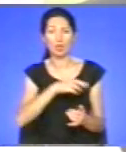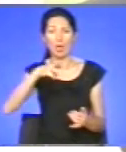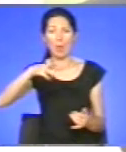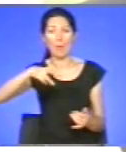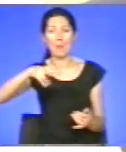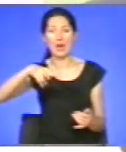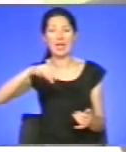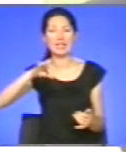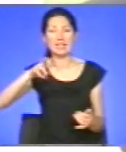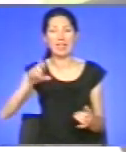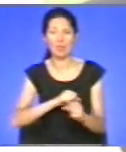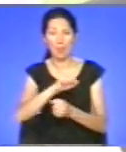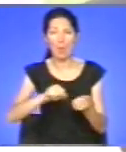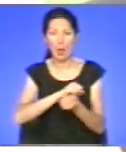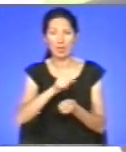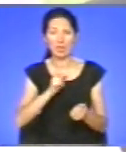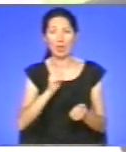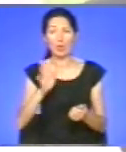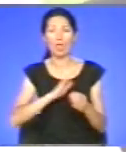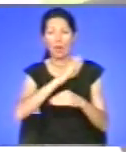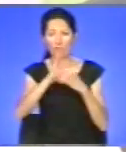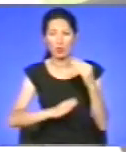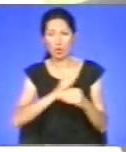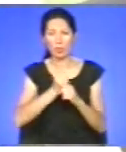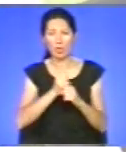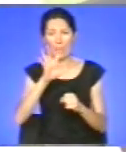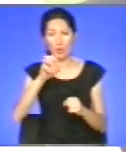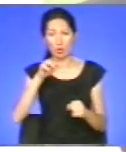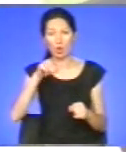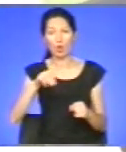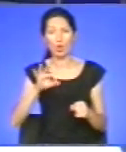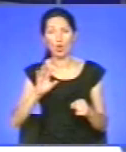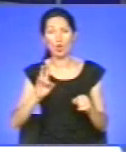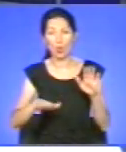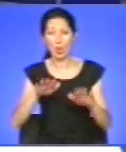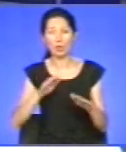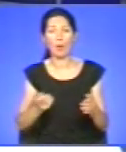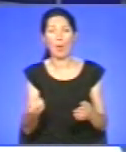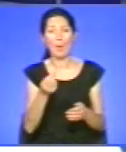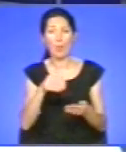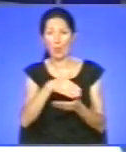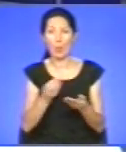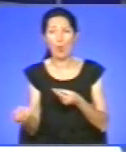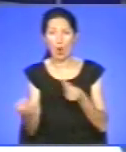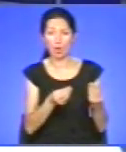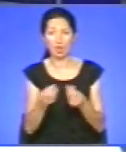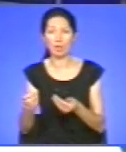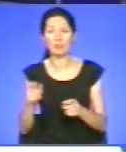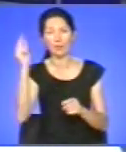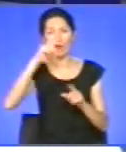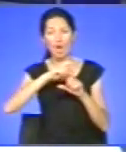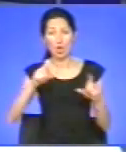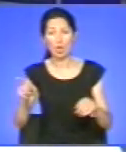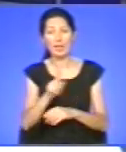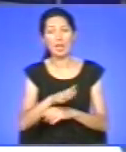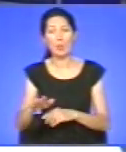в сутки виробляти 500 тонн борошна. Школи Тернопільщини готові